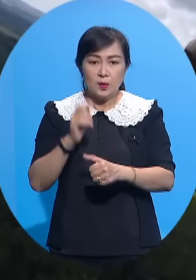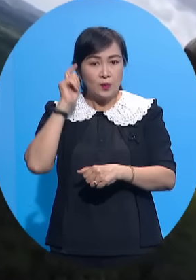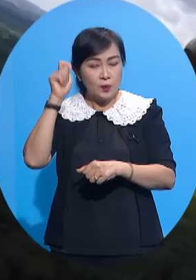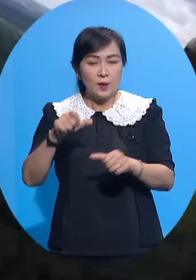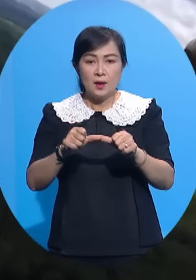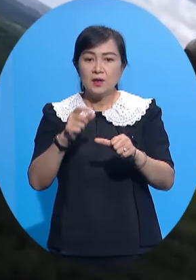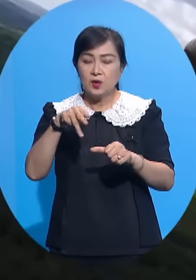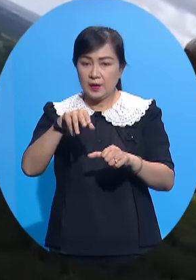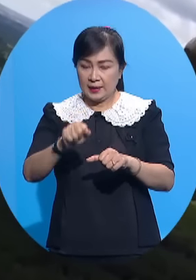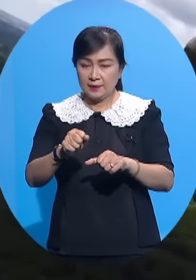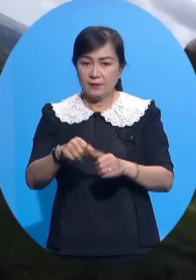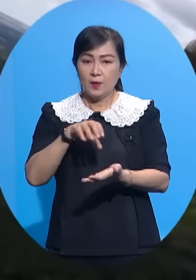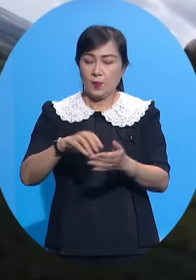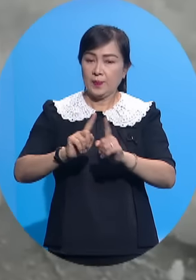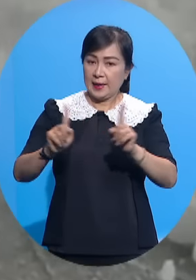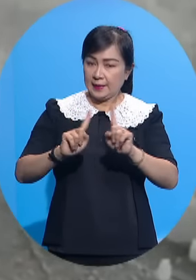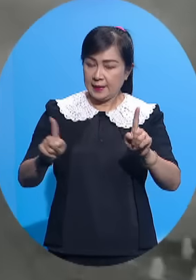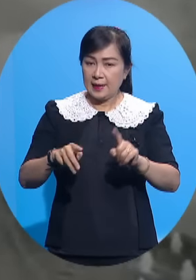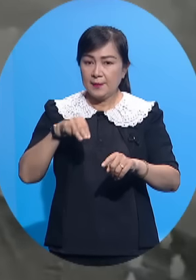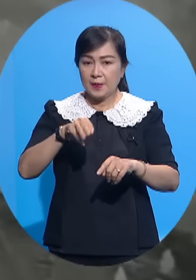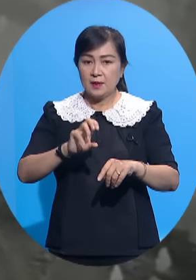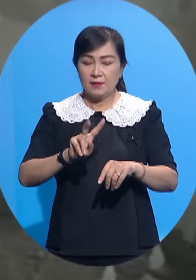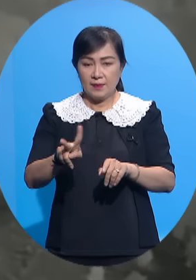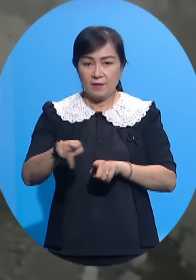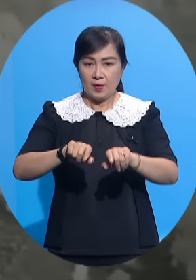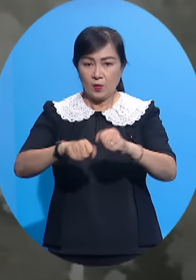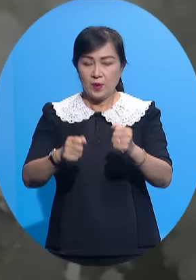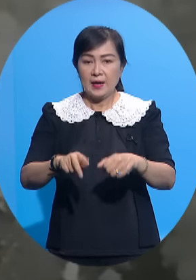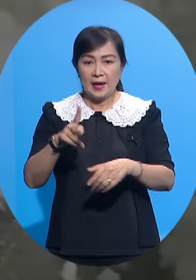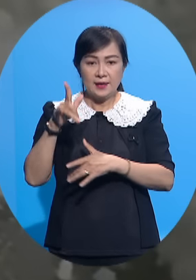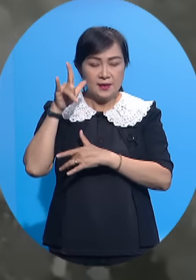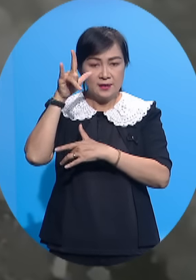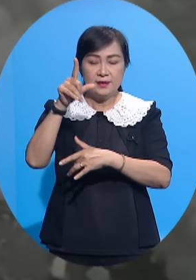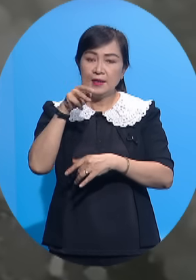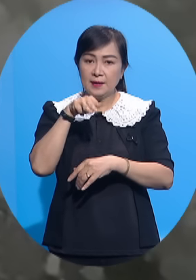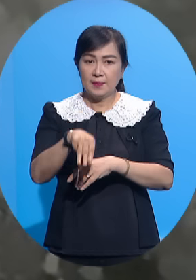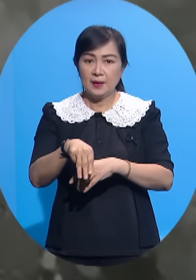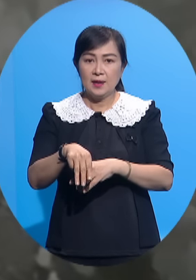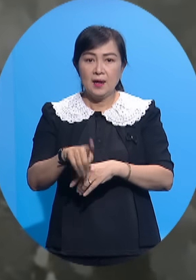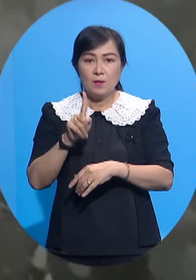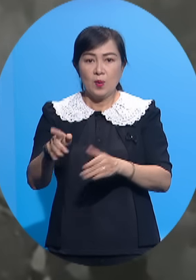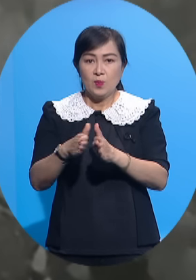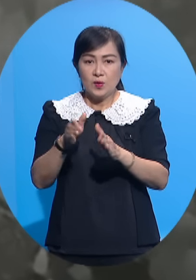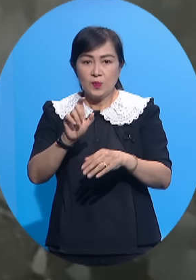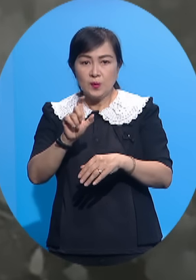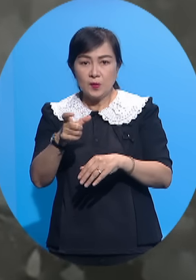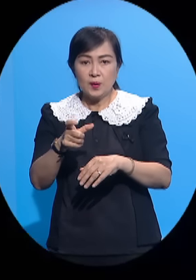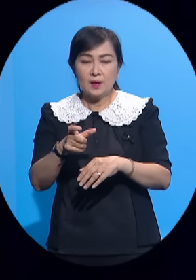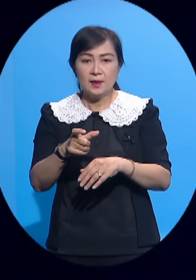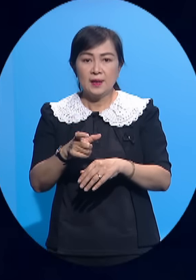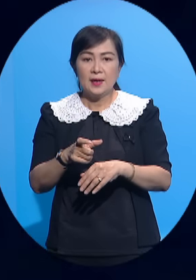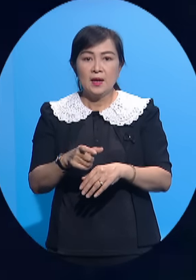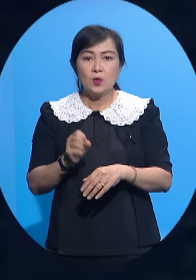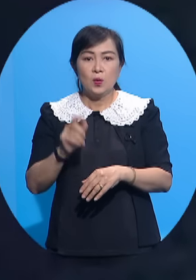donesk và những nơi khác moskova đã phá hủy hai hệ thống tên lửa himas và một lượng lớn đàn Dược tại vù